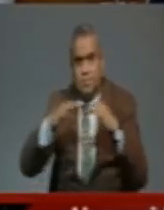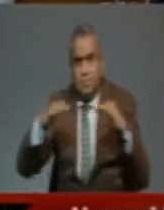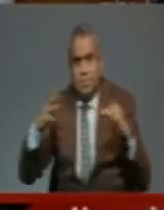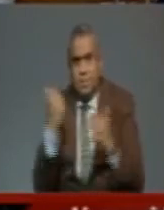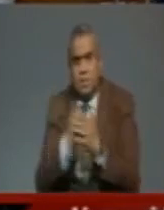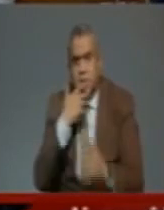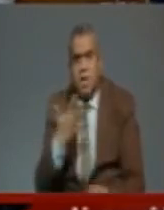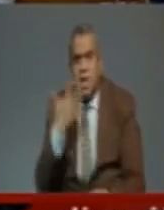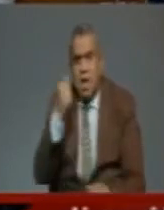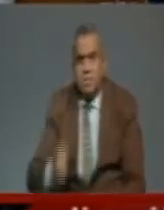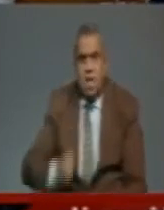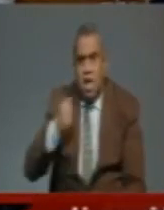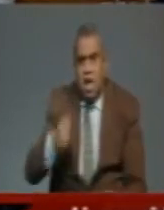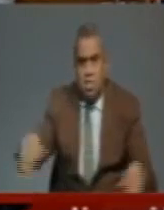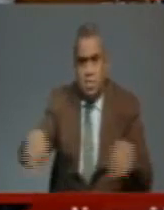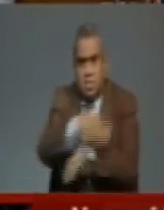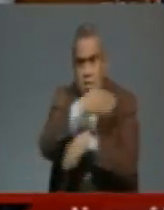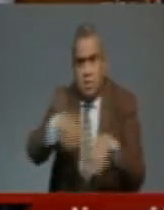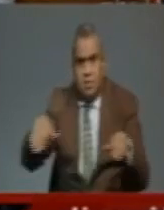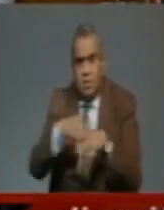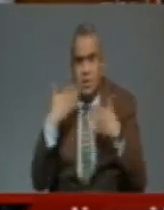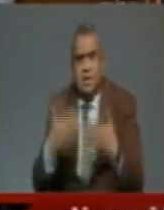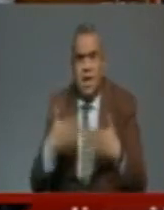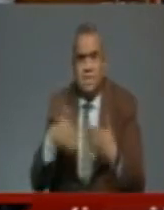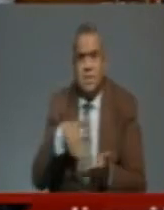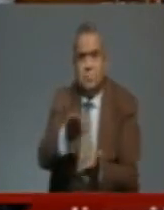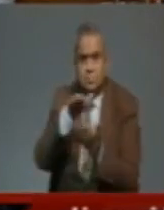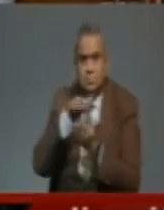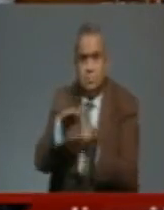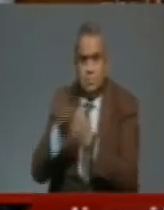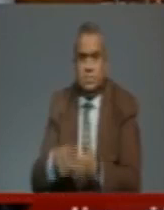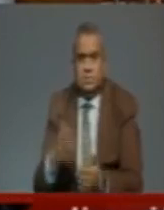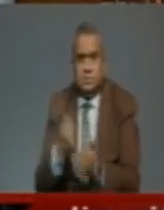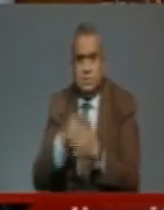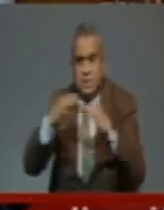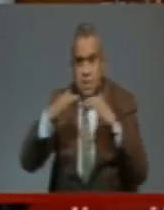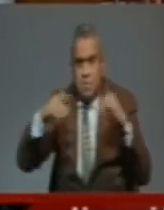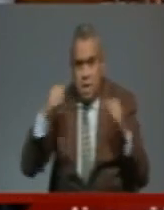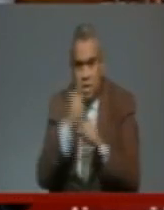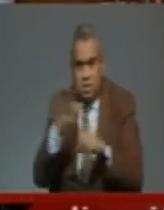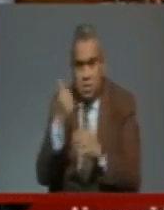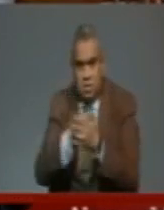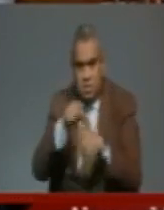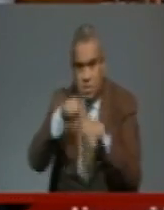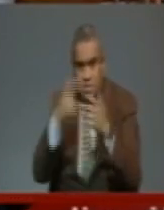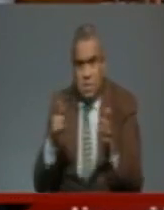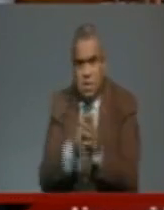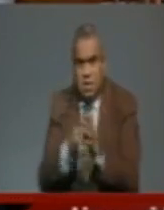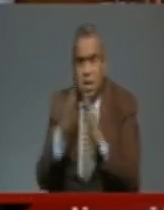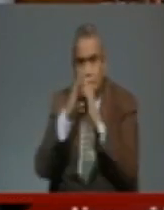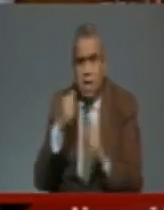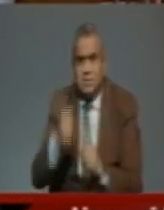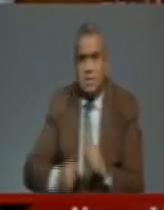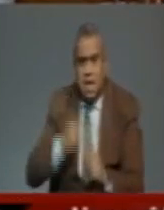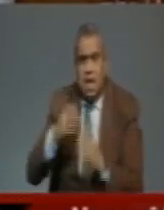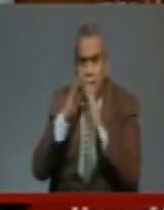خطوط للسكة الحديد لسهولة عملية الشحن والتفريغ. الميناء متصل بالشبكة القومية لسكك حديد مصر لخدمة